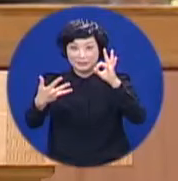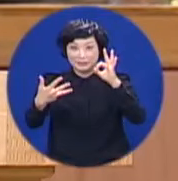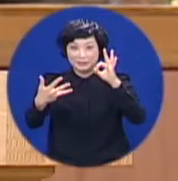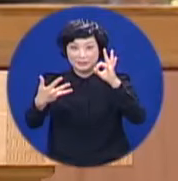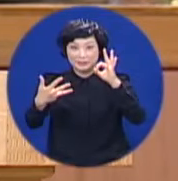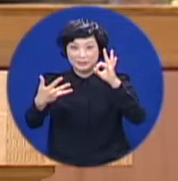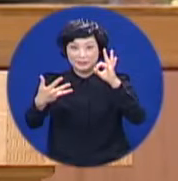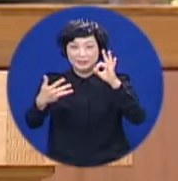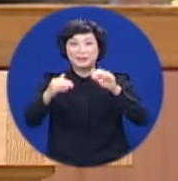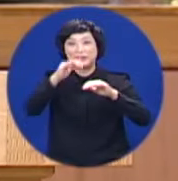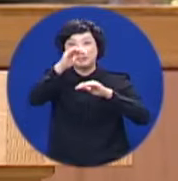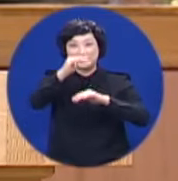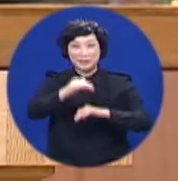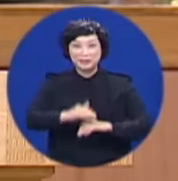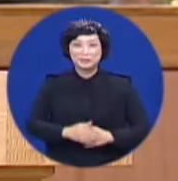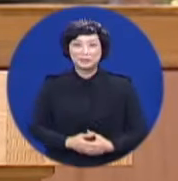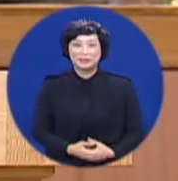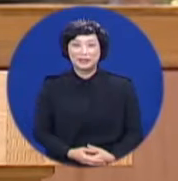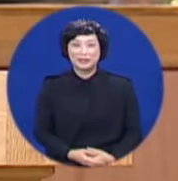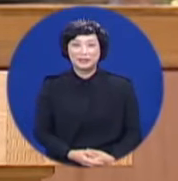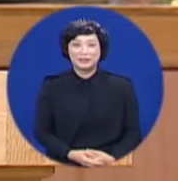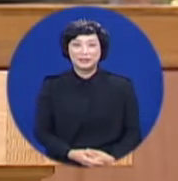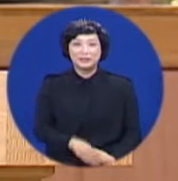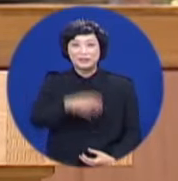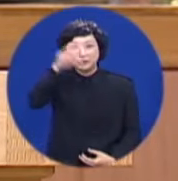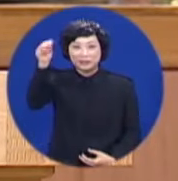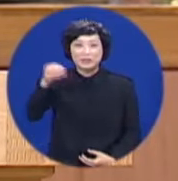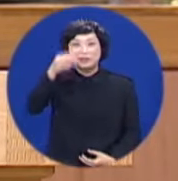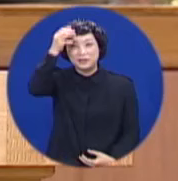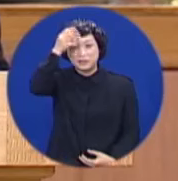38절을 본문으로 성령으로